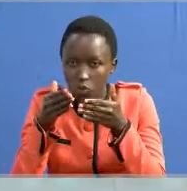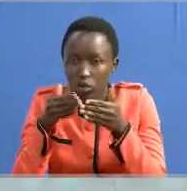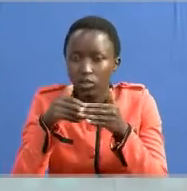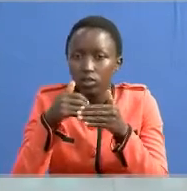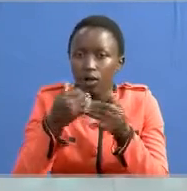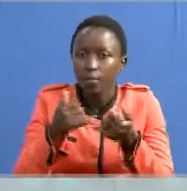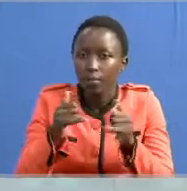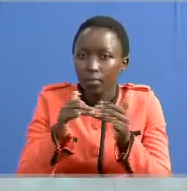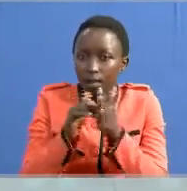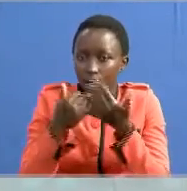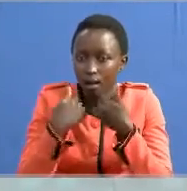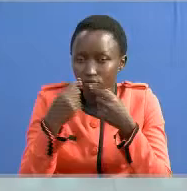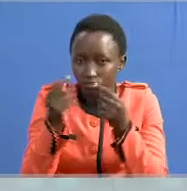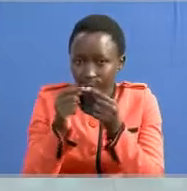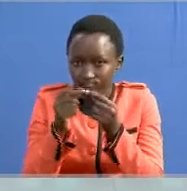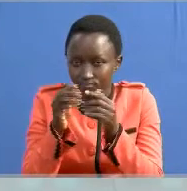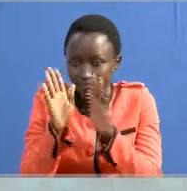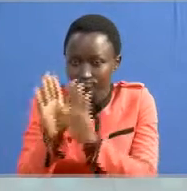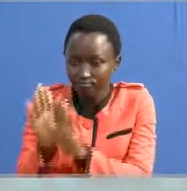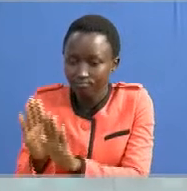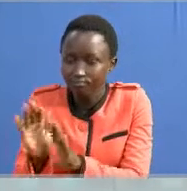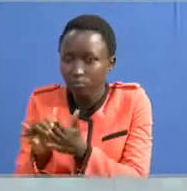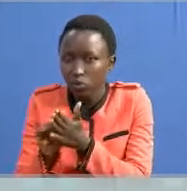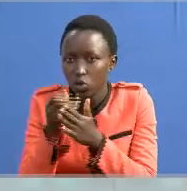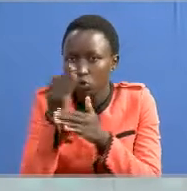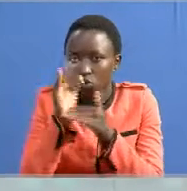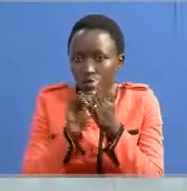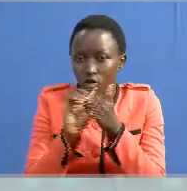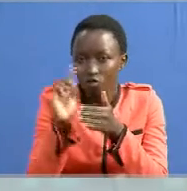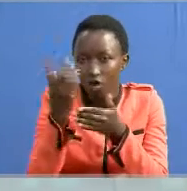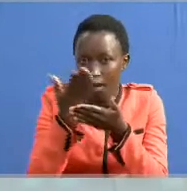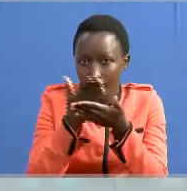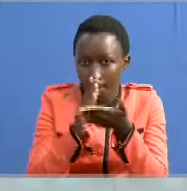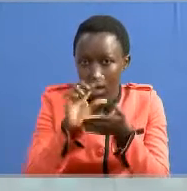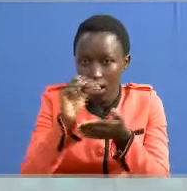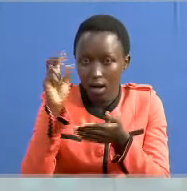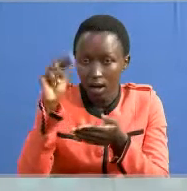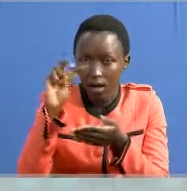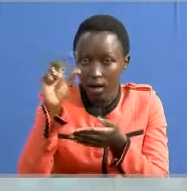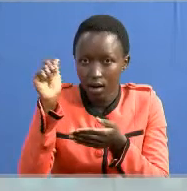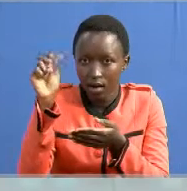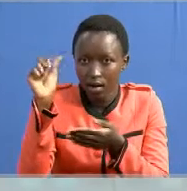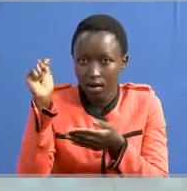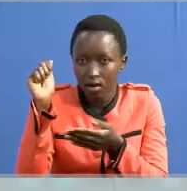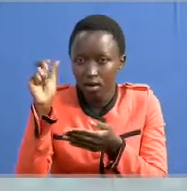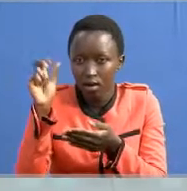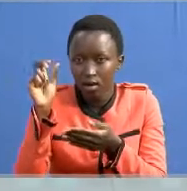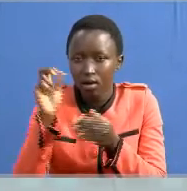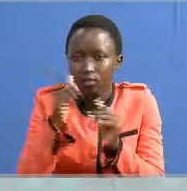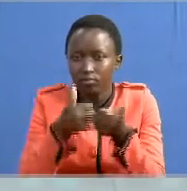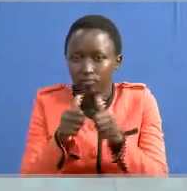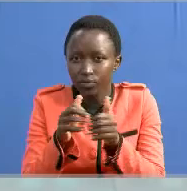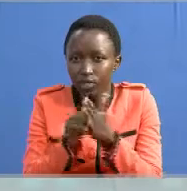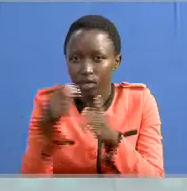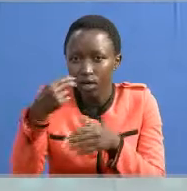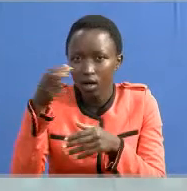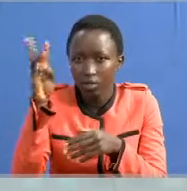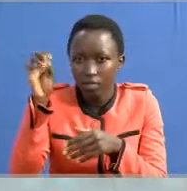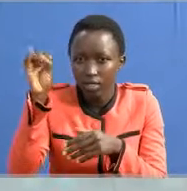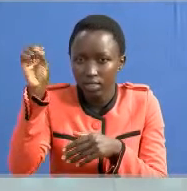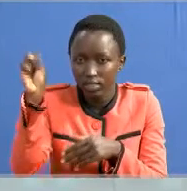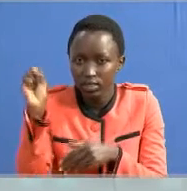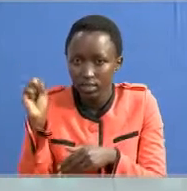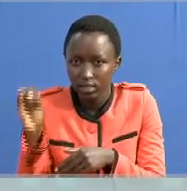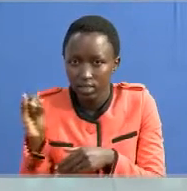vya wachezaji wenye majeraha kutelekezwa kwenye sehemu ya kwanza ya Gangaganga Michezoni, Muhisani Daktari Hamisi